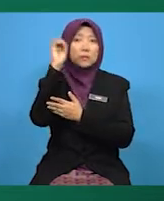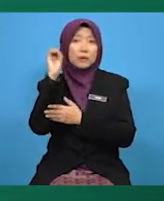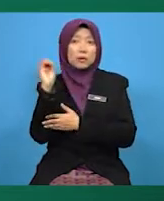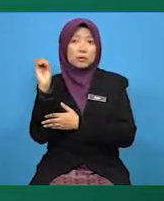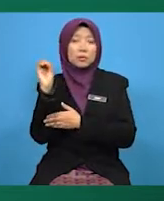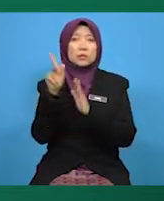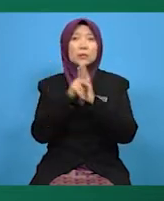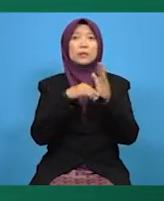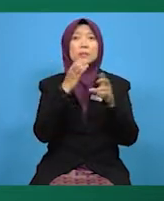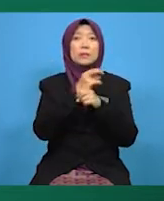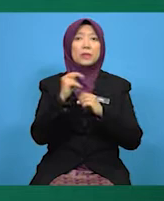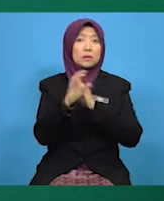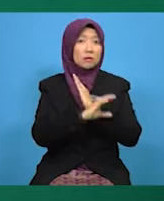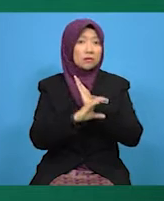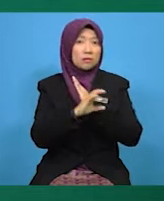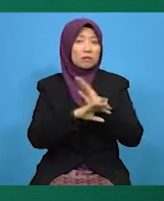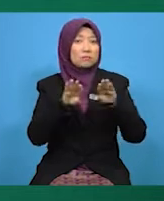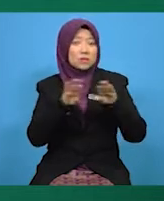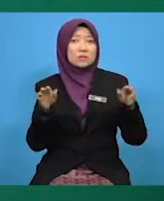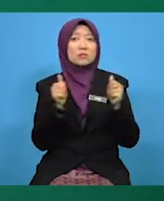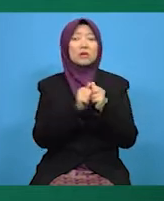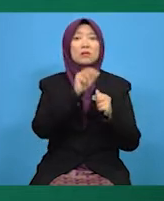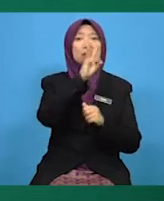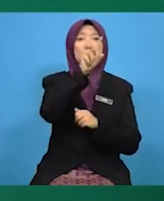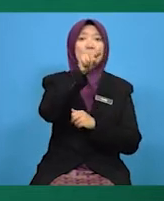44.59% kepada pendapatan negara berbanding